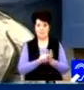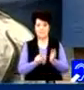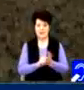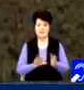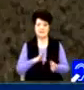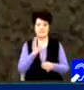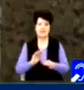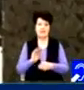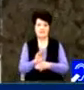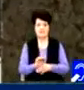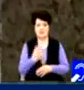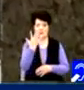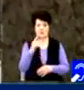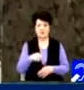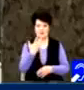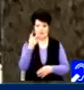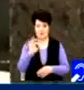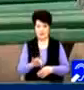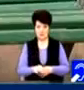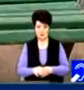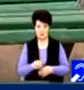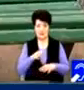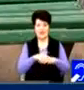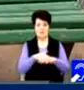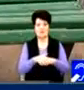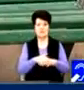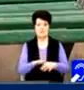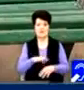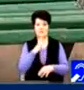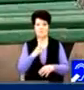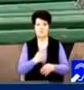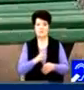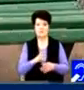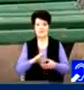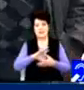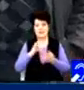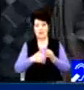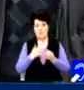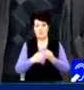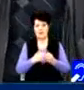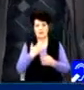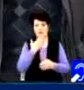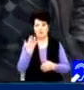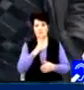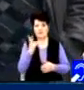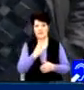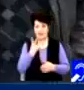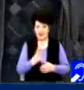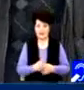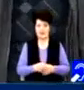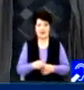urmează să fie indexate cu 5,3% cifra a fost calculată în funcție de media inflației pentru ultimii trei ani